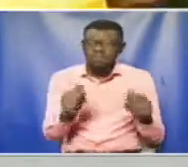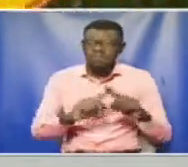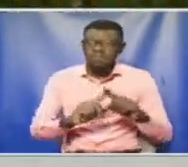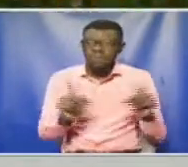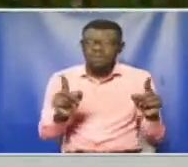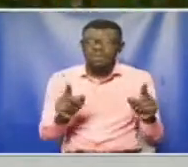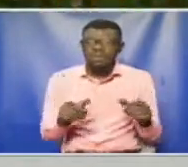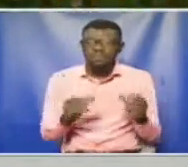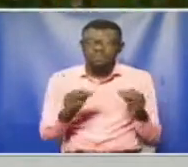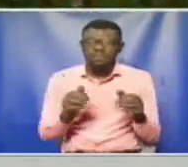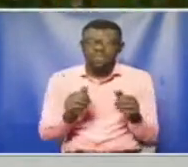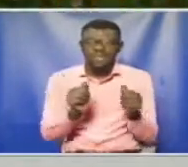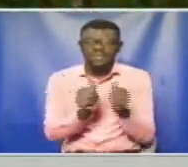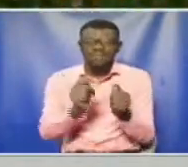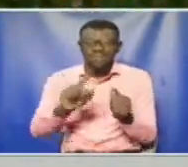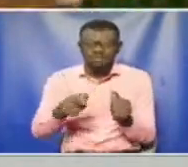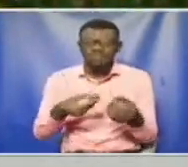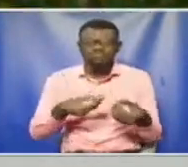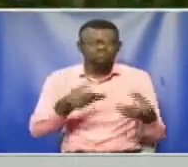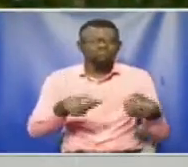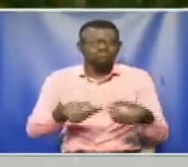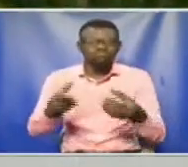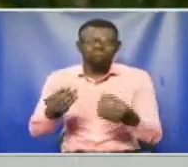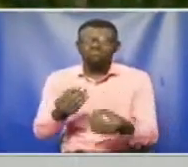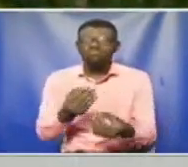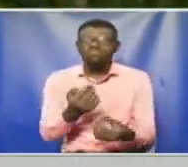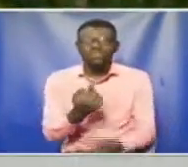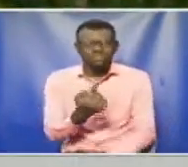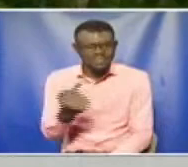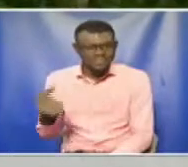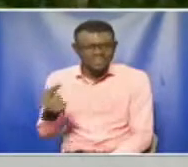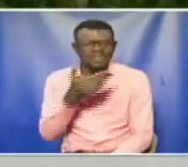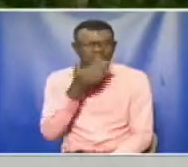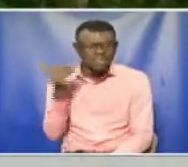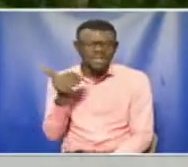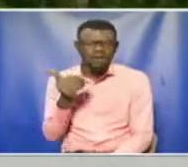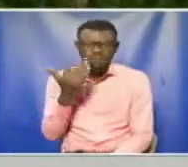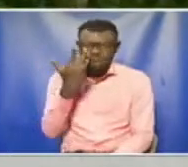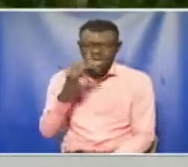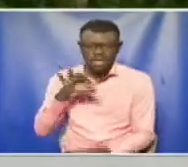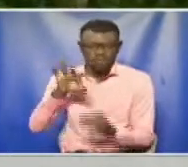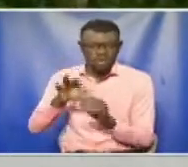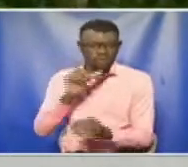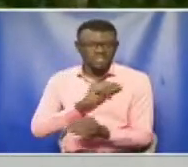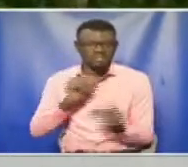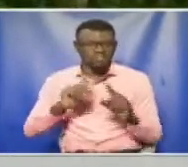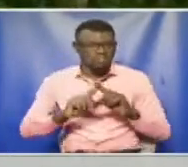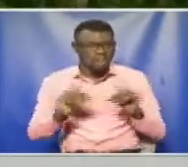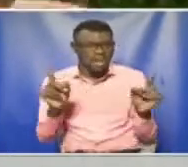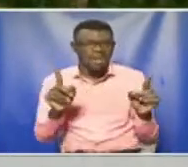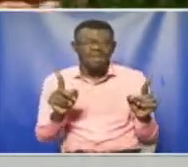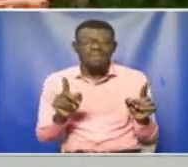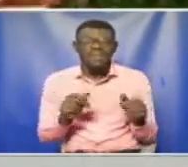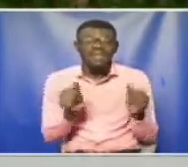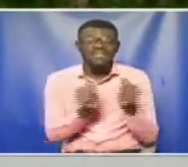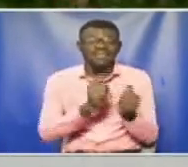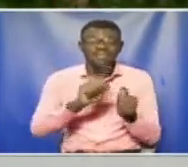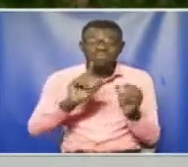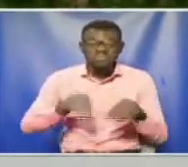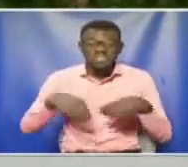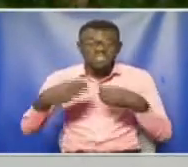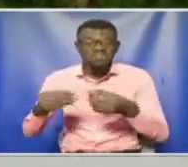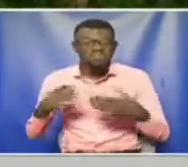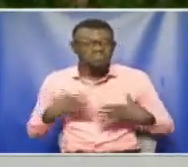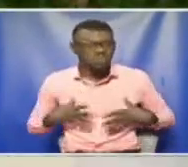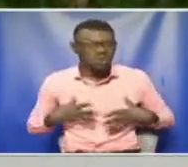mtu 10,000 wa kule kwa sababu ya ile kura walikupigi. Lakini hata ukipeana 10,000 hakuna